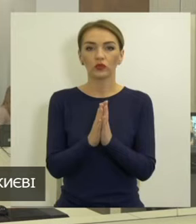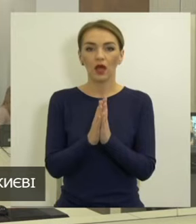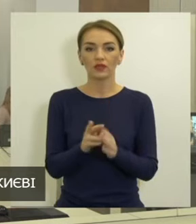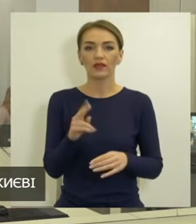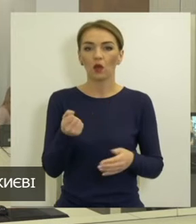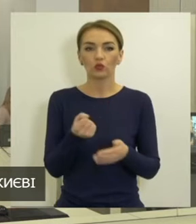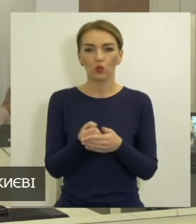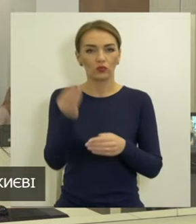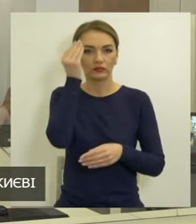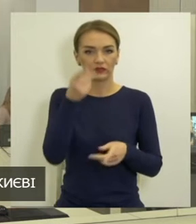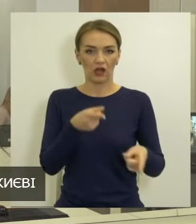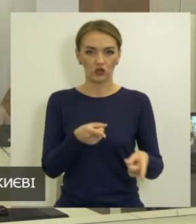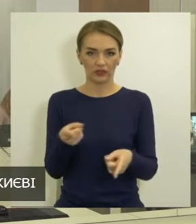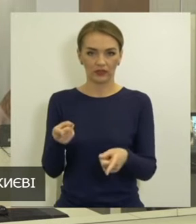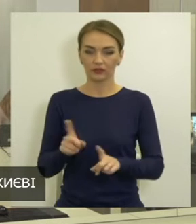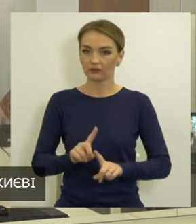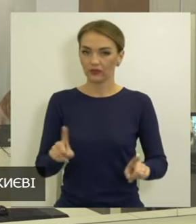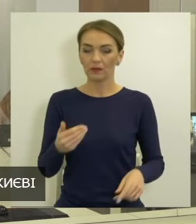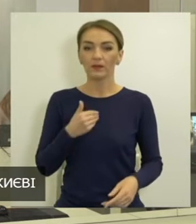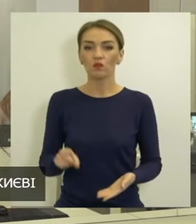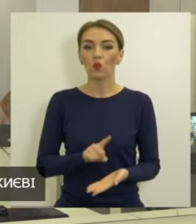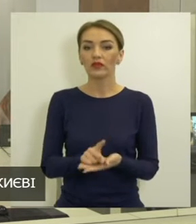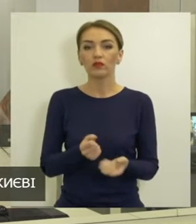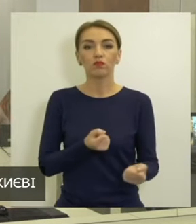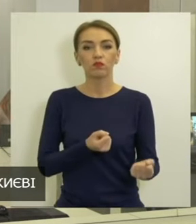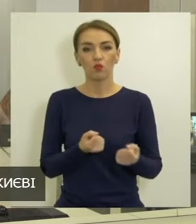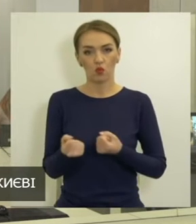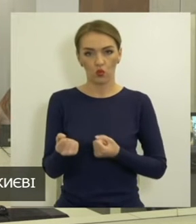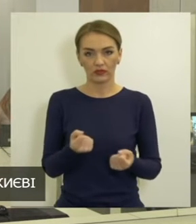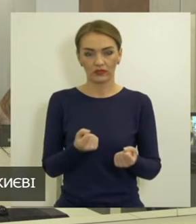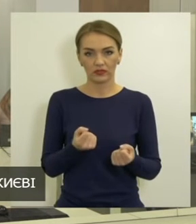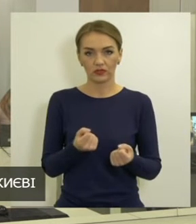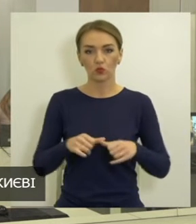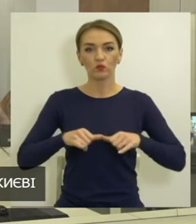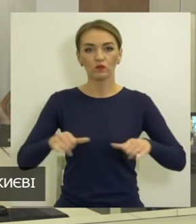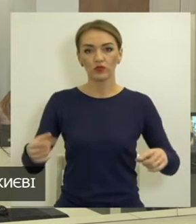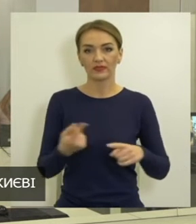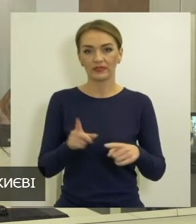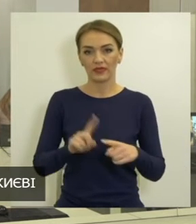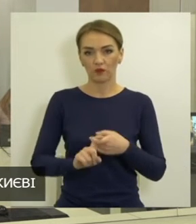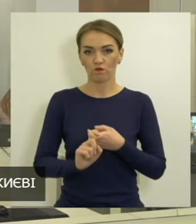страшилки. Ми повинні боротись з розповсюдженням цієї хвороби.